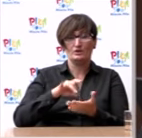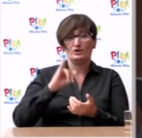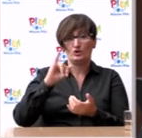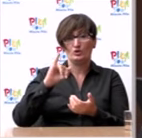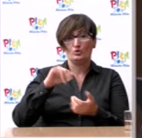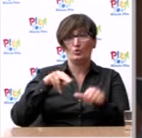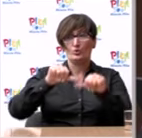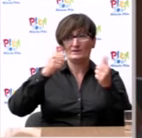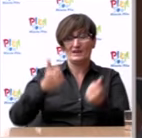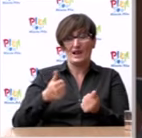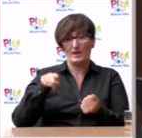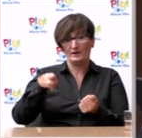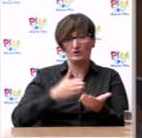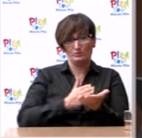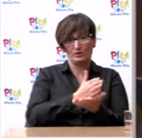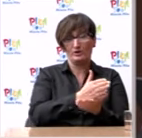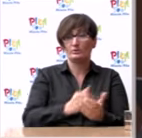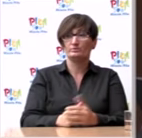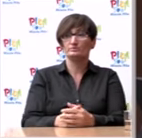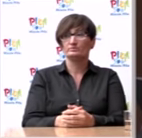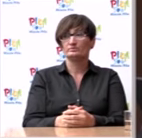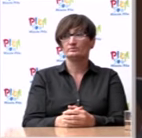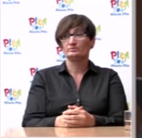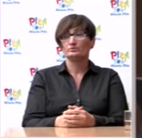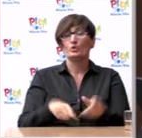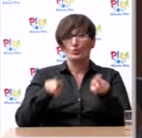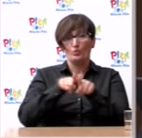numer 172. Także i ten punkt zreferuje pan dyrektor